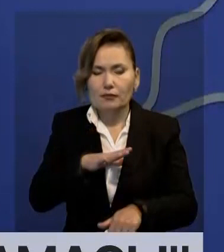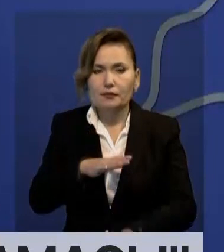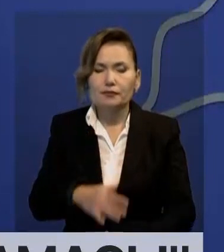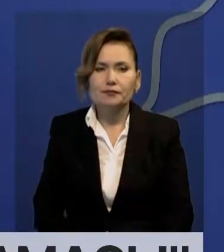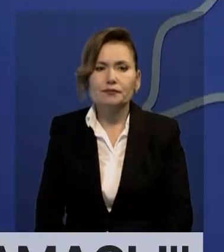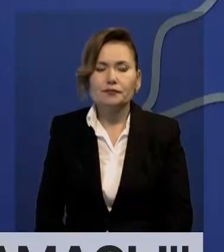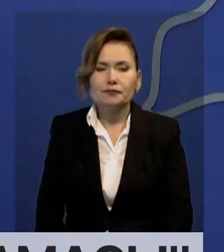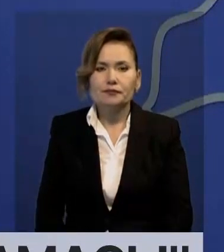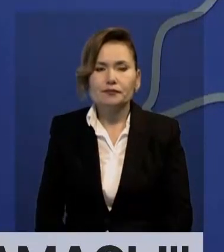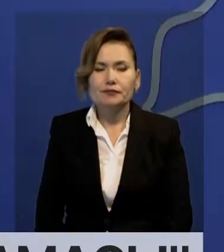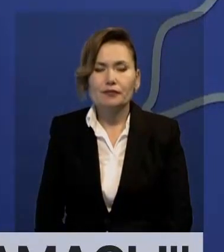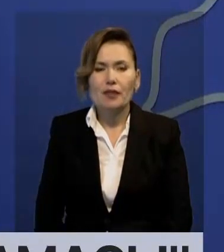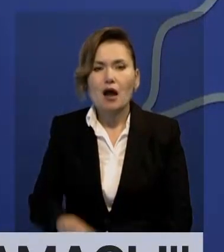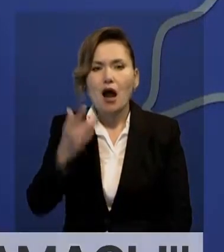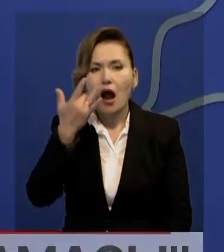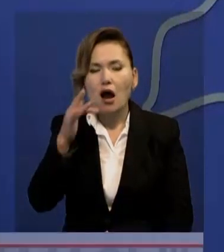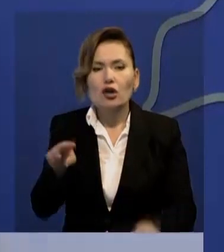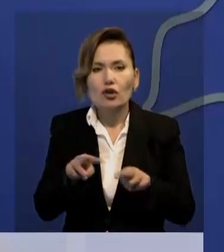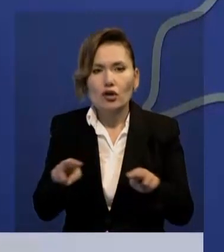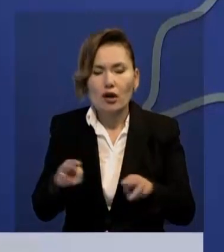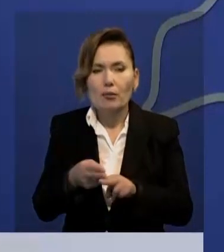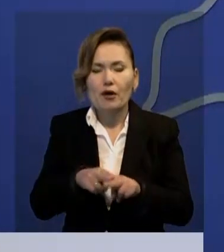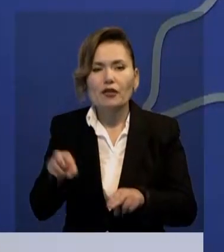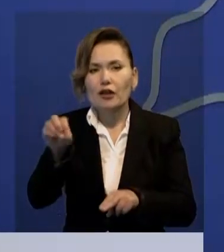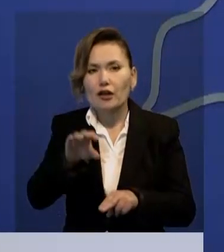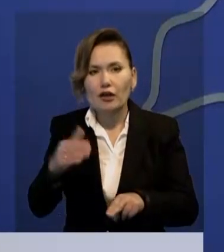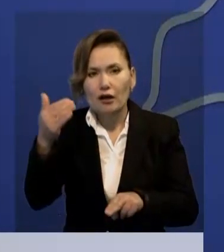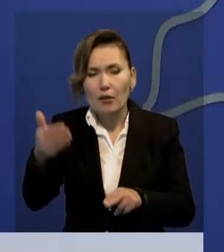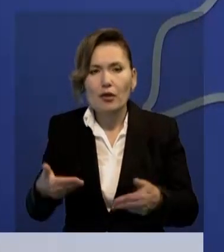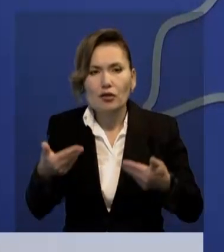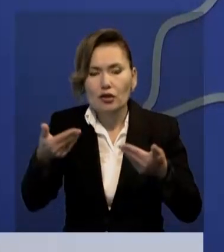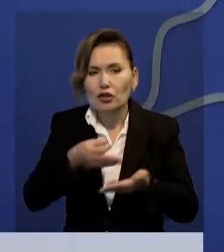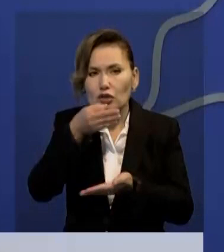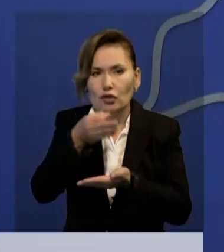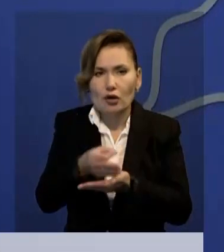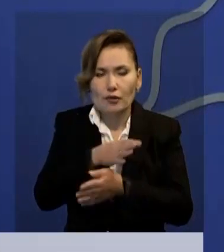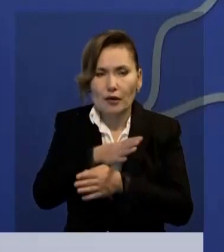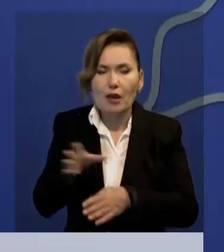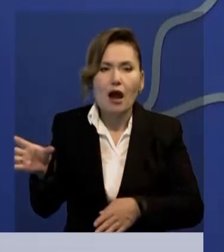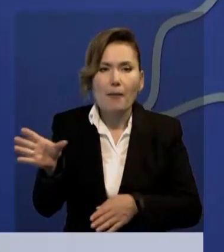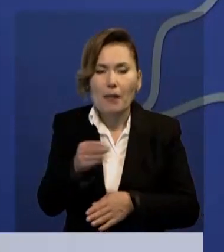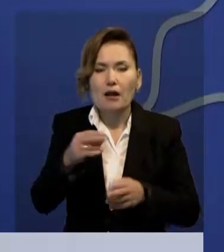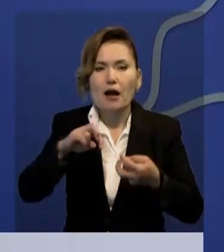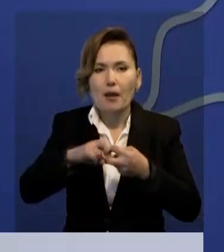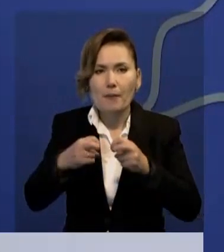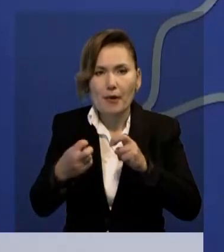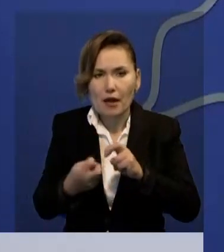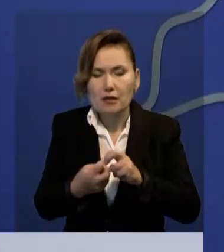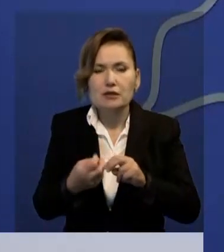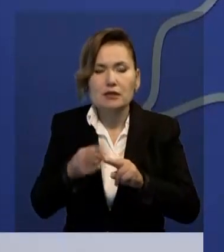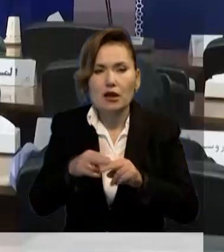еді. АКШ үкіметі әзірге Еуропа тарапының ұсынысына жауап берген жоқ. Сондай-ақ барлық мәселелер бойынша